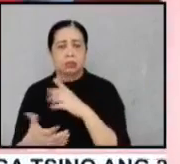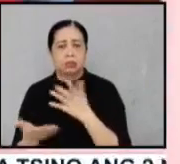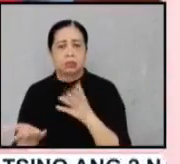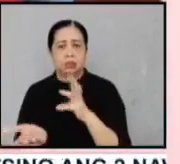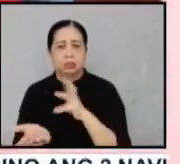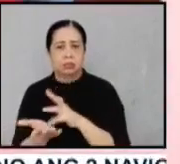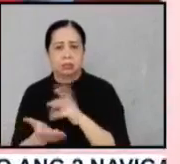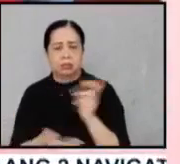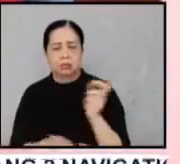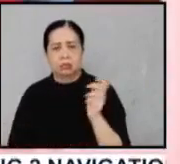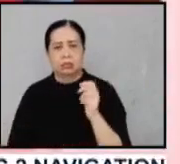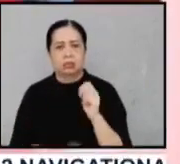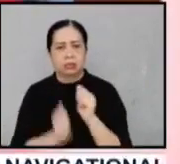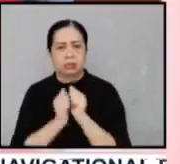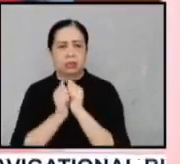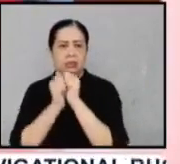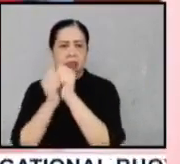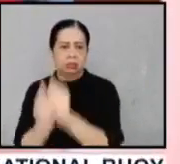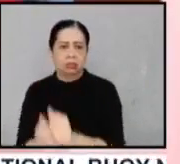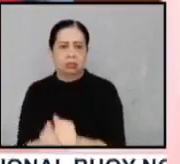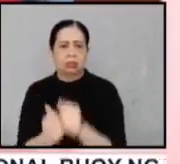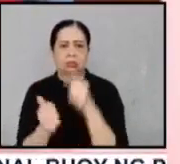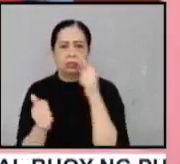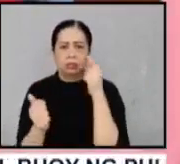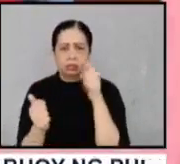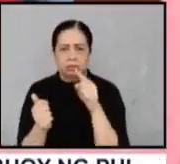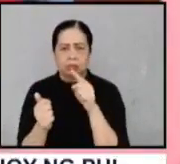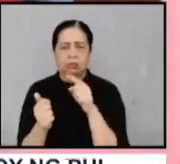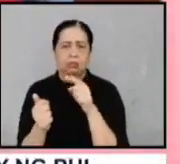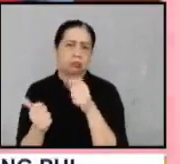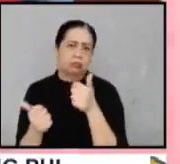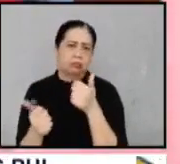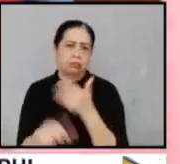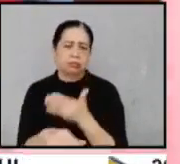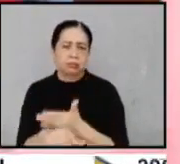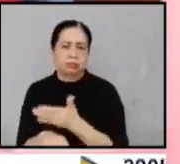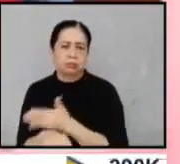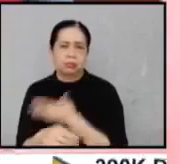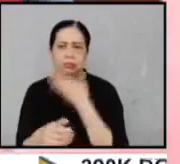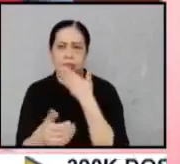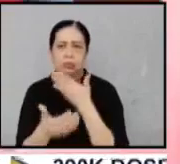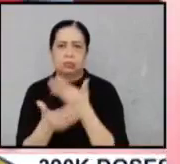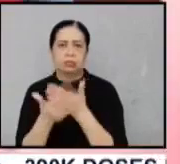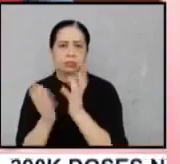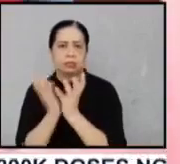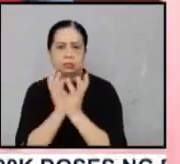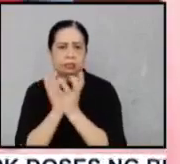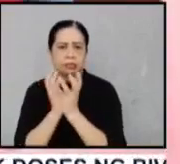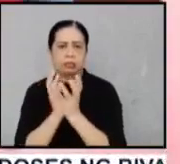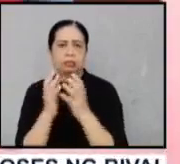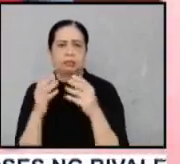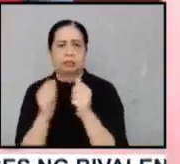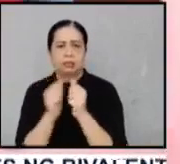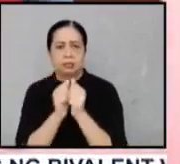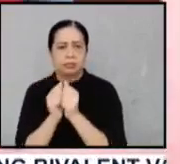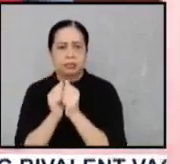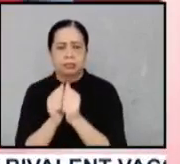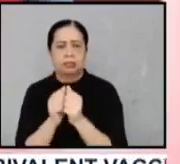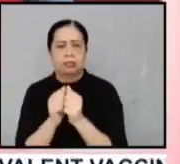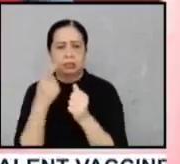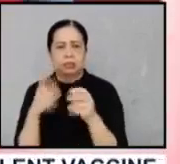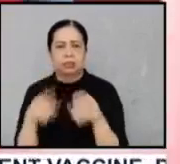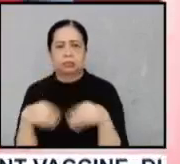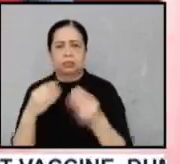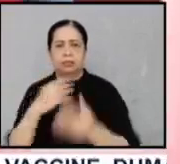Edna, sumasama ako para mm-hmm. lang sa ikabubuti ng samahan at saka yung para po mapasaya namin yung